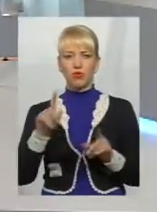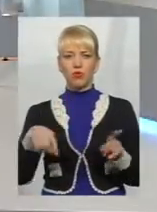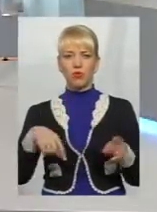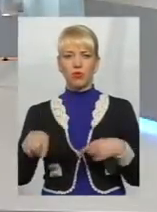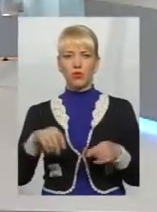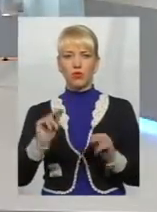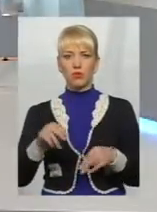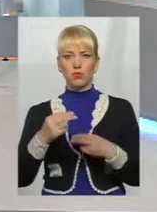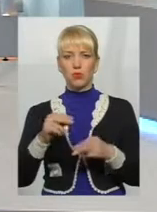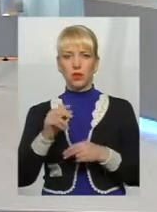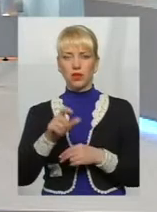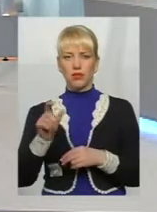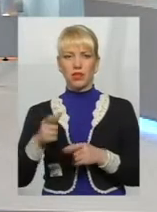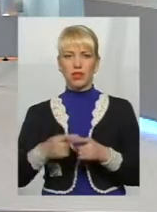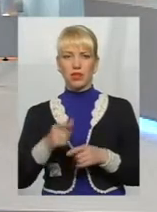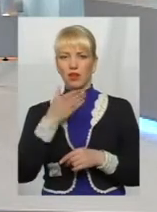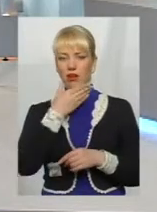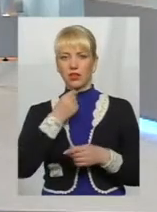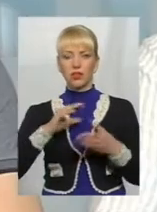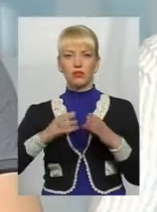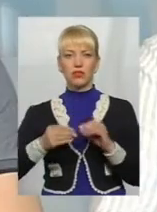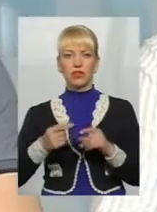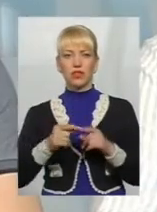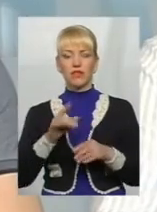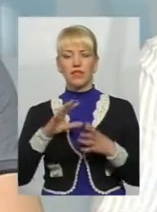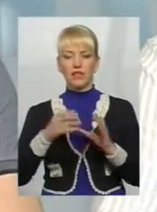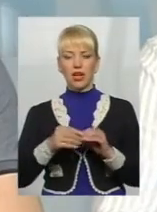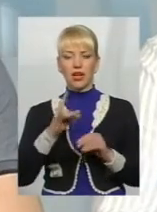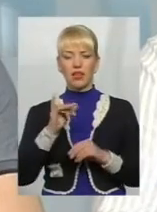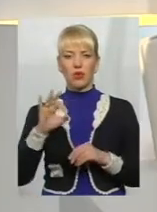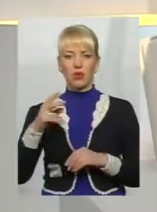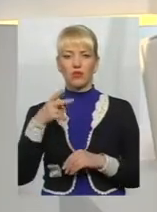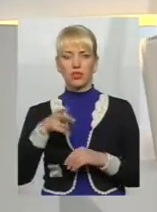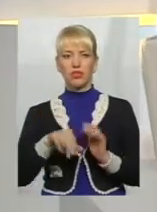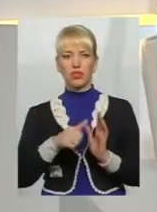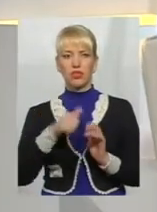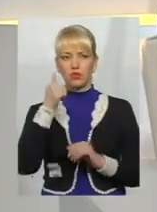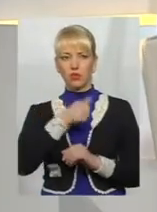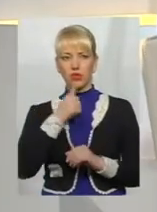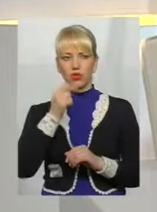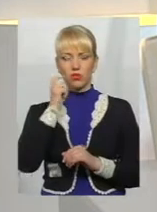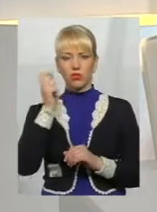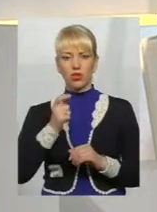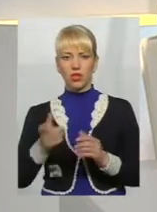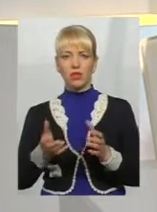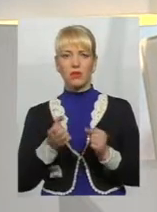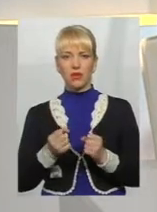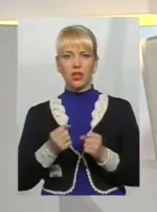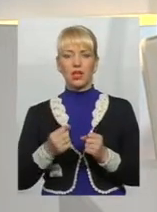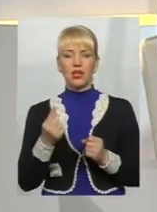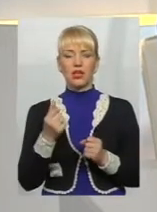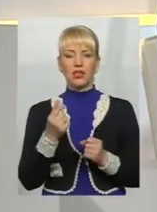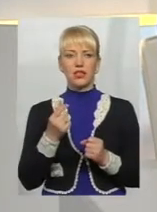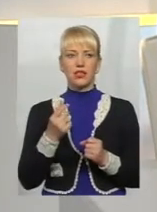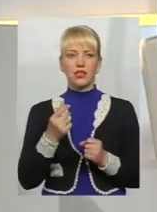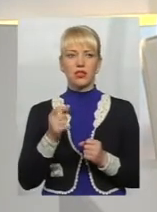Ріо, паралімпійців. Це хороший результат. Взагалі в Ріо в 2016 році Україна отримала 41 золоту медаль і